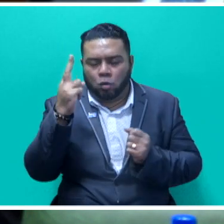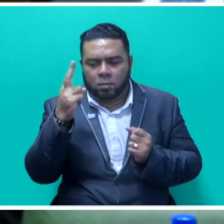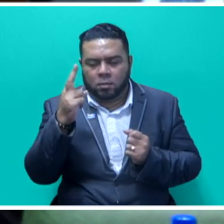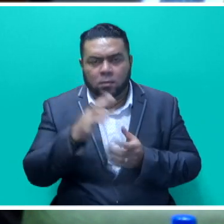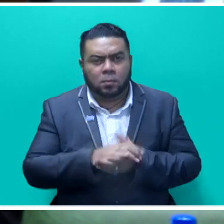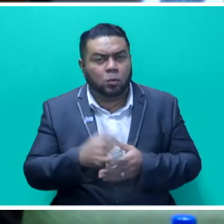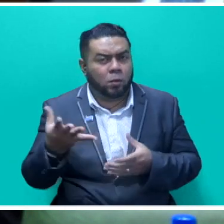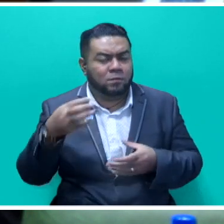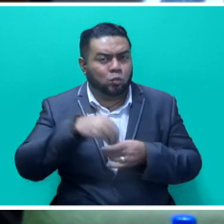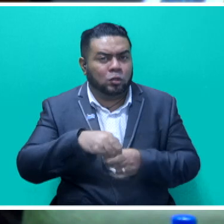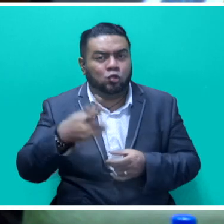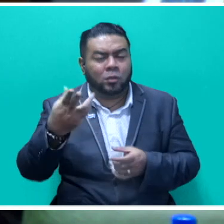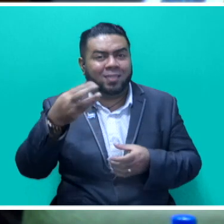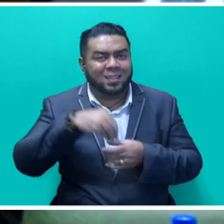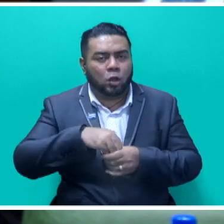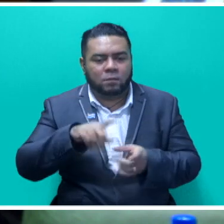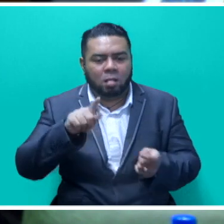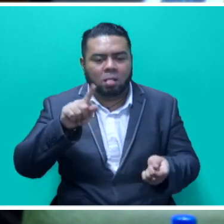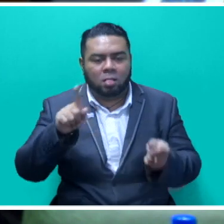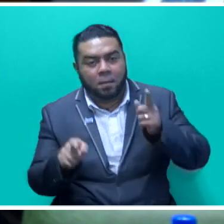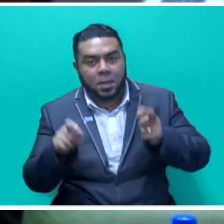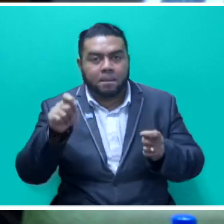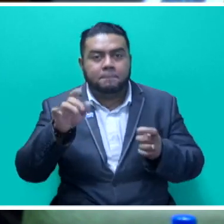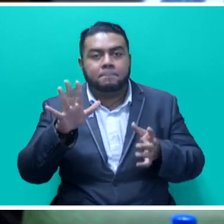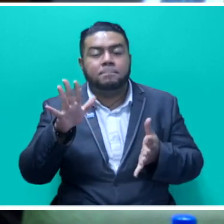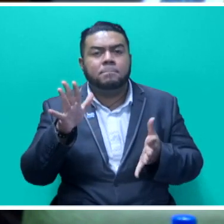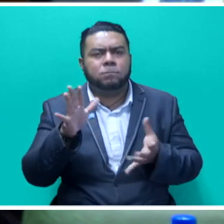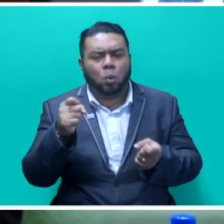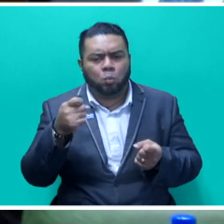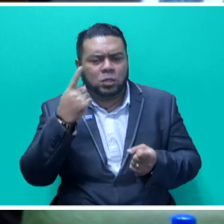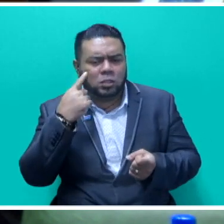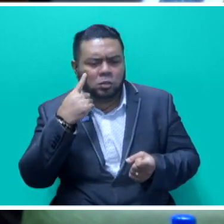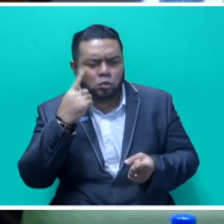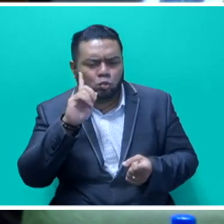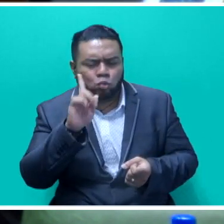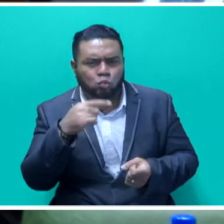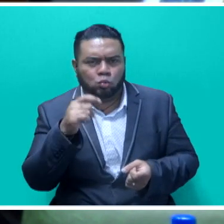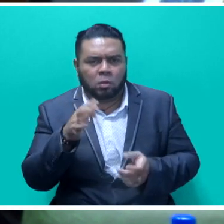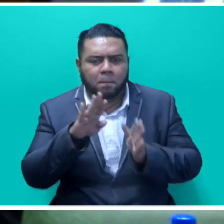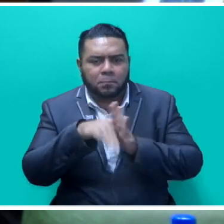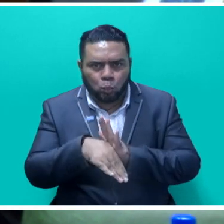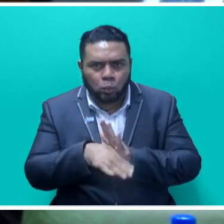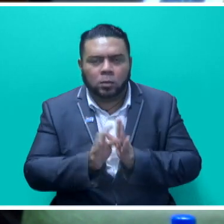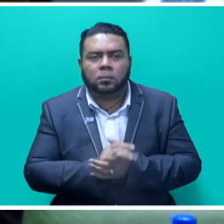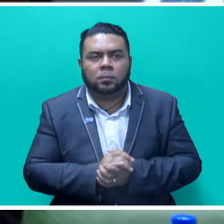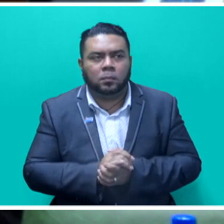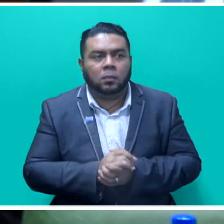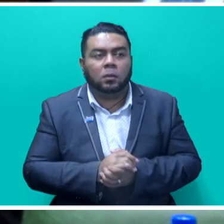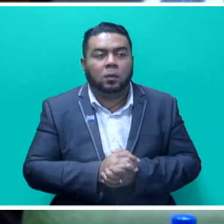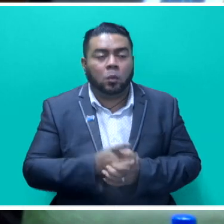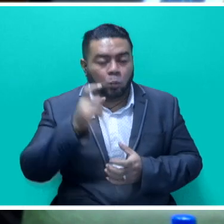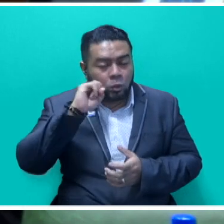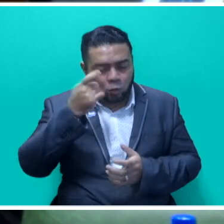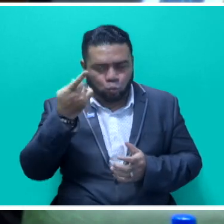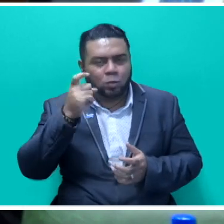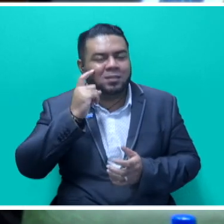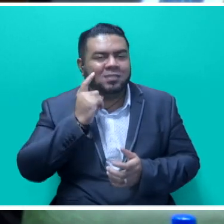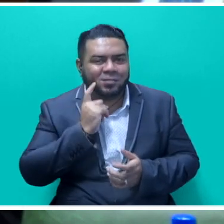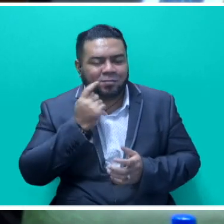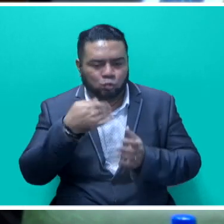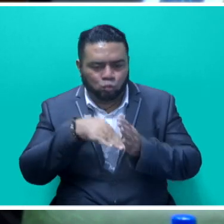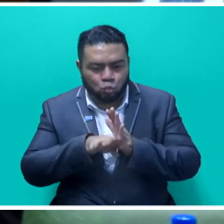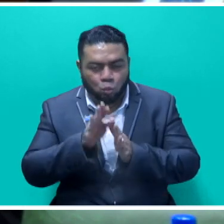Mr. Speaker said, I start by paying my deepest respect to all our people of our land and the many cultures that